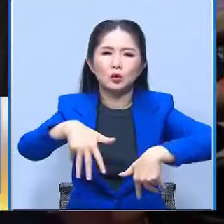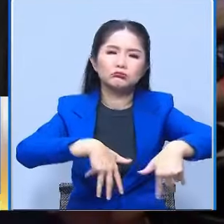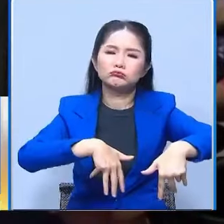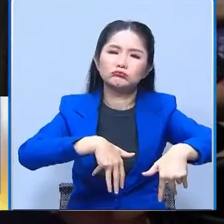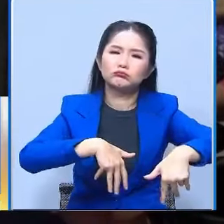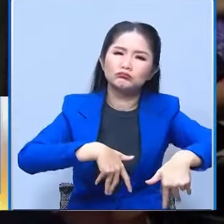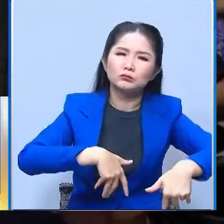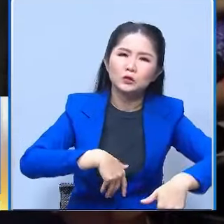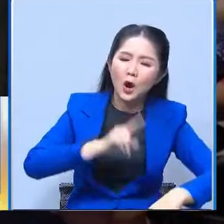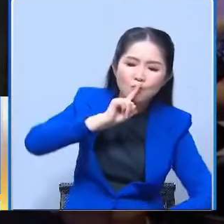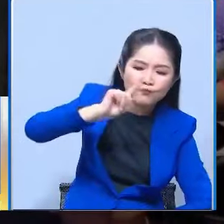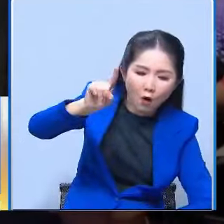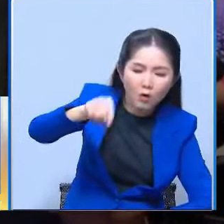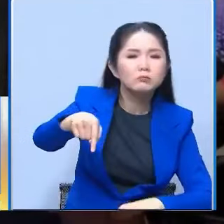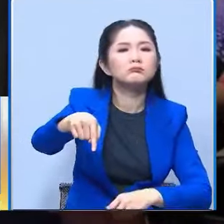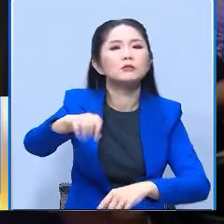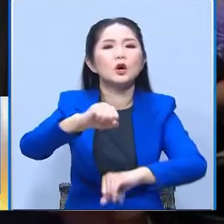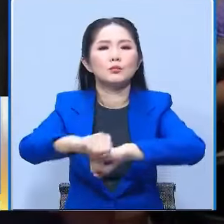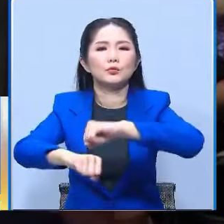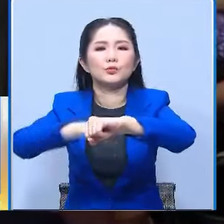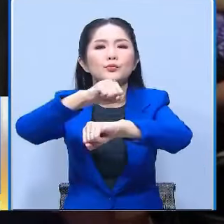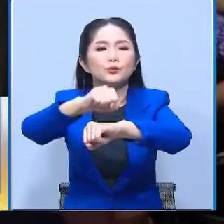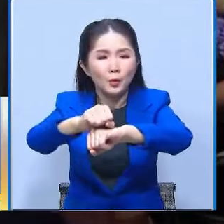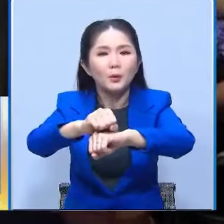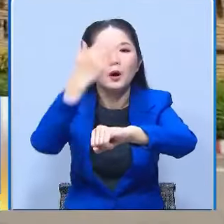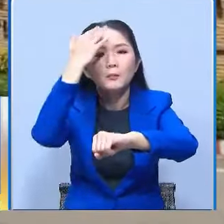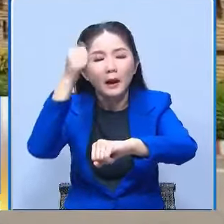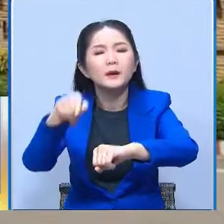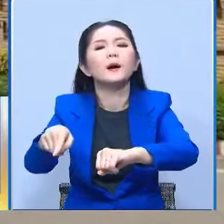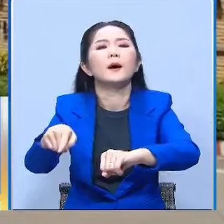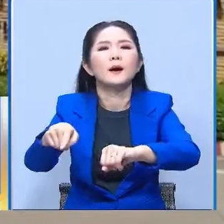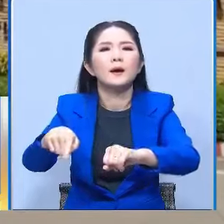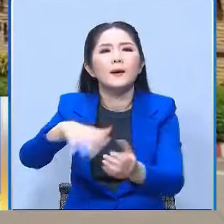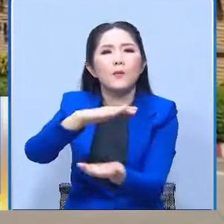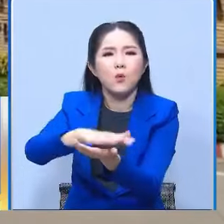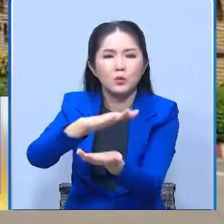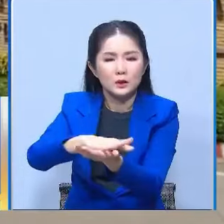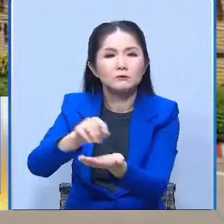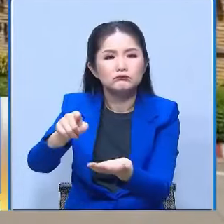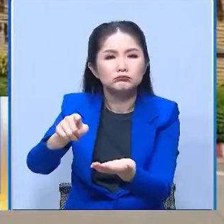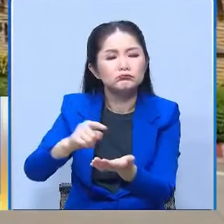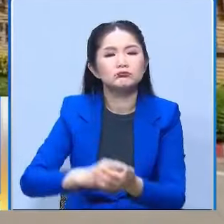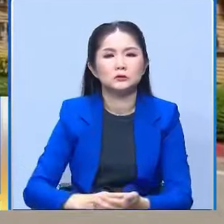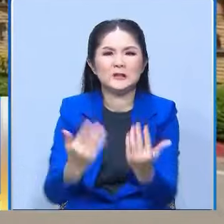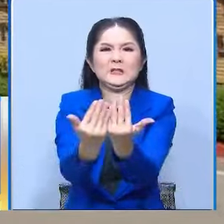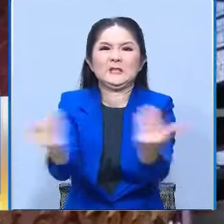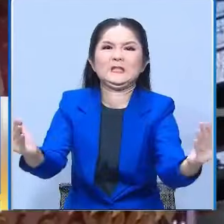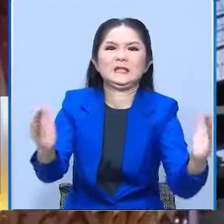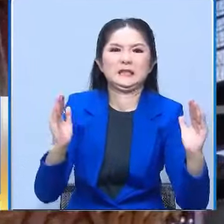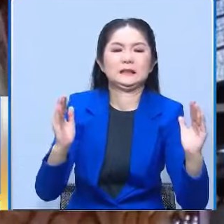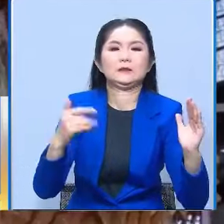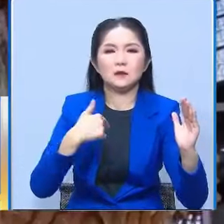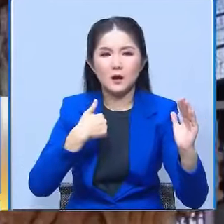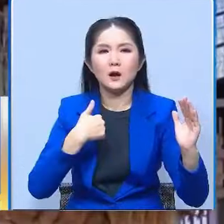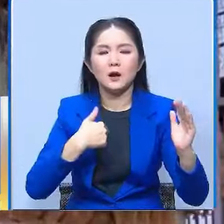ารสกายวอล์กเพื่อการศึกษาของโรงเรียนแห่งหนึ่งนะคะโดยเจ้าอาวาสค่ะให้มีการทุบกำแพงวัดบริเวณฝั่งที่ติดกับด้านหน้าโรง